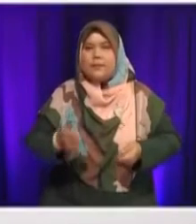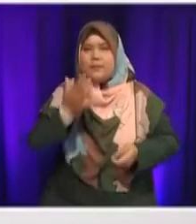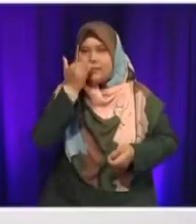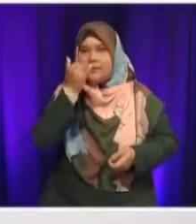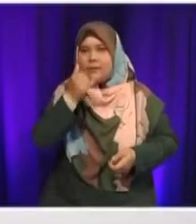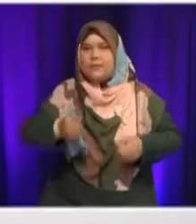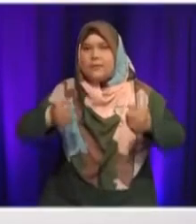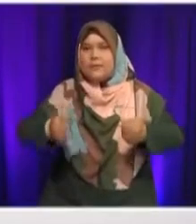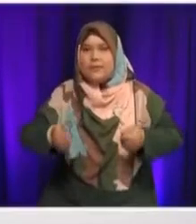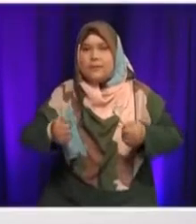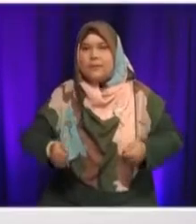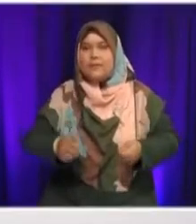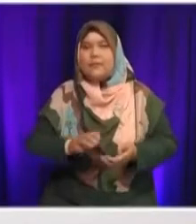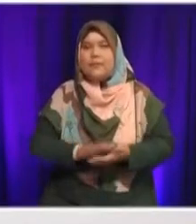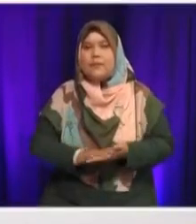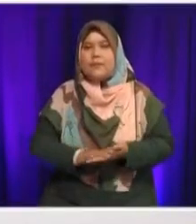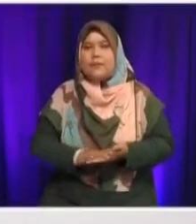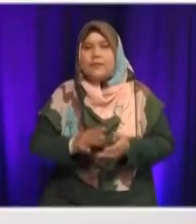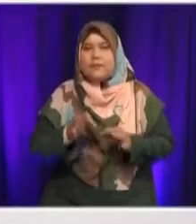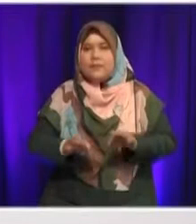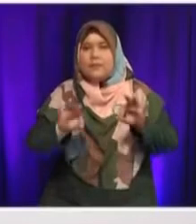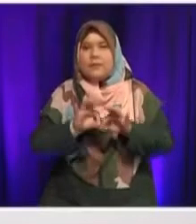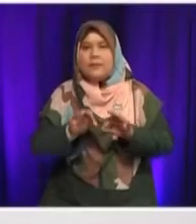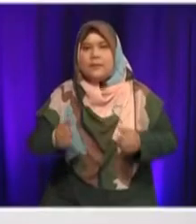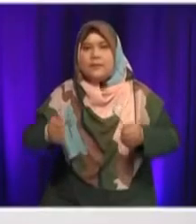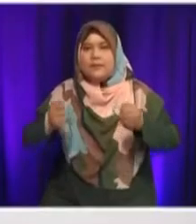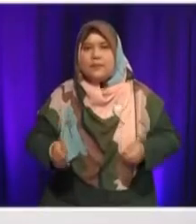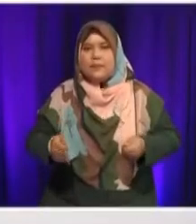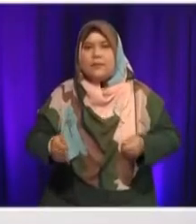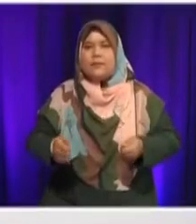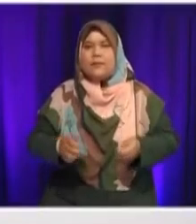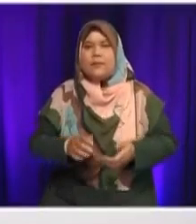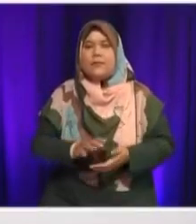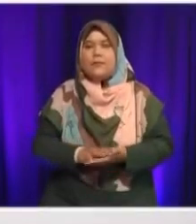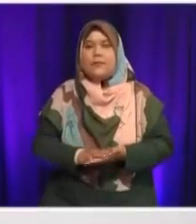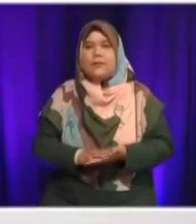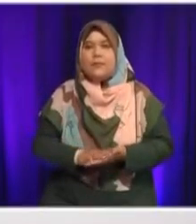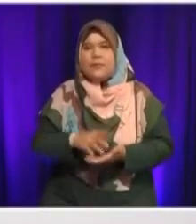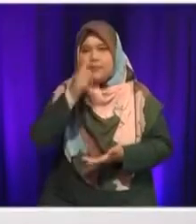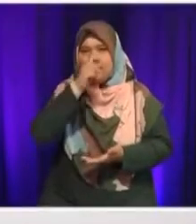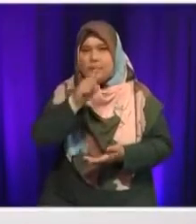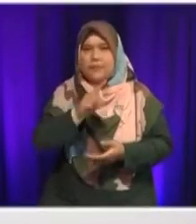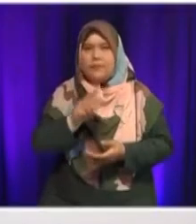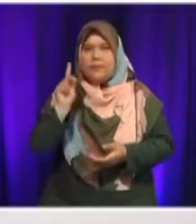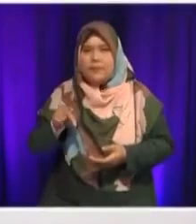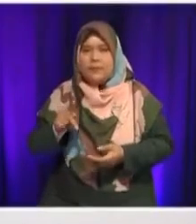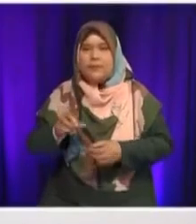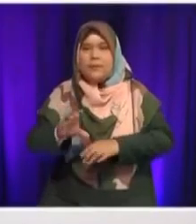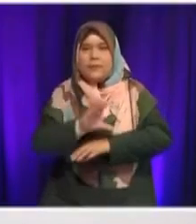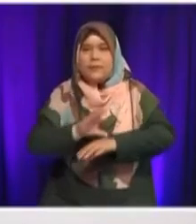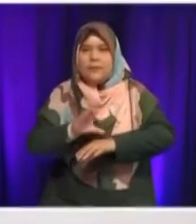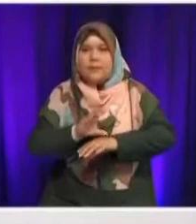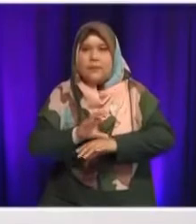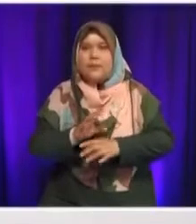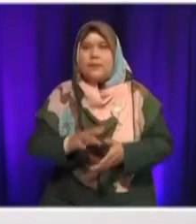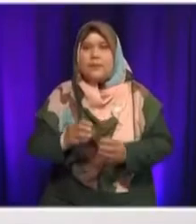proses pentingnya proses menghentak acuan tersebut Alhamdulillah untuk memastikan coklat tidak